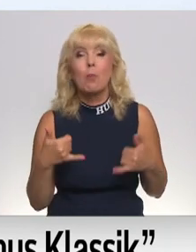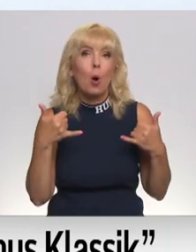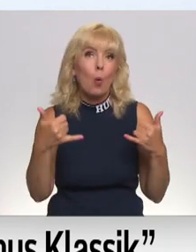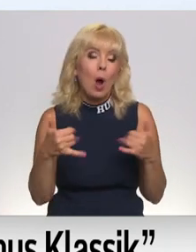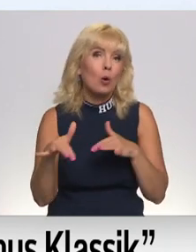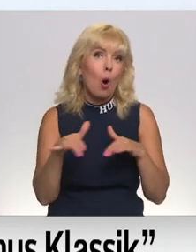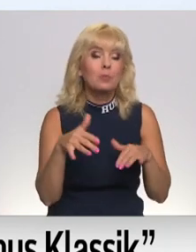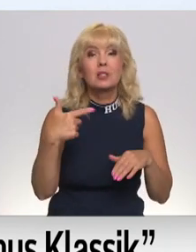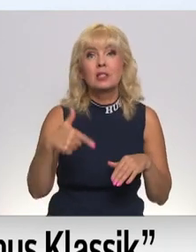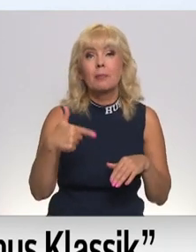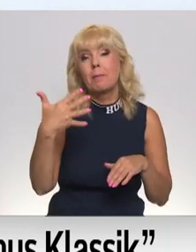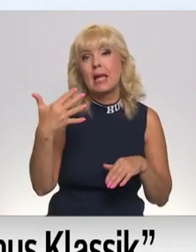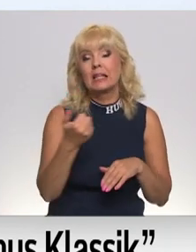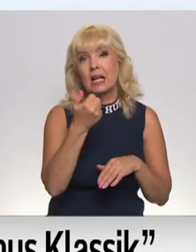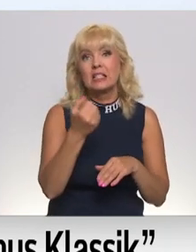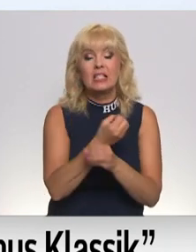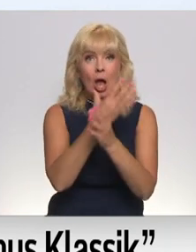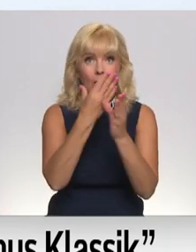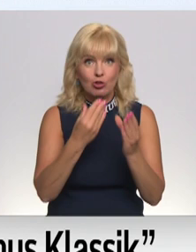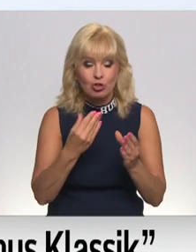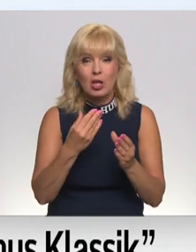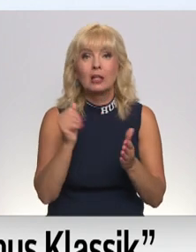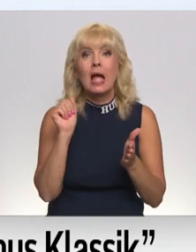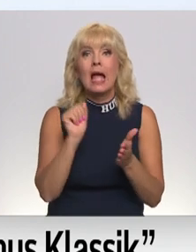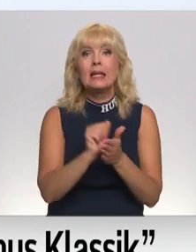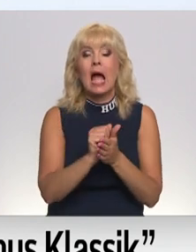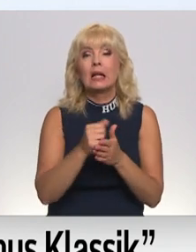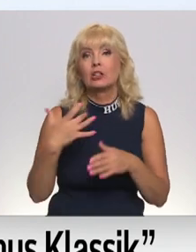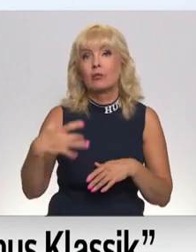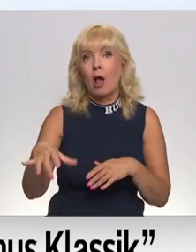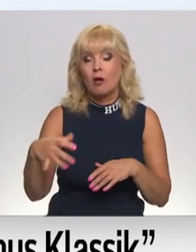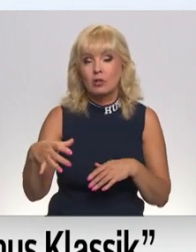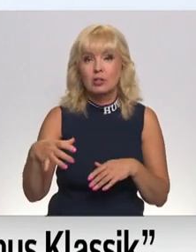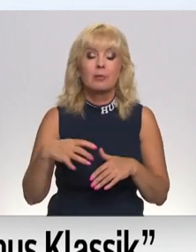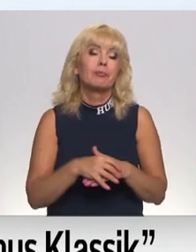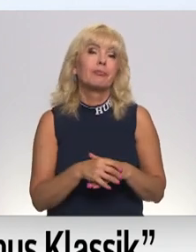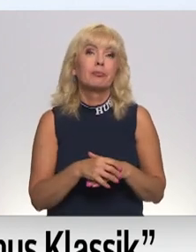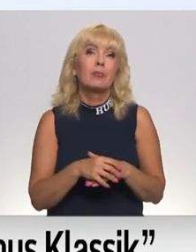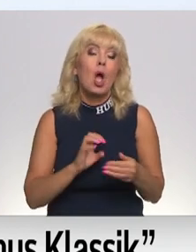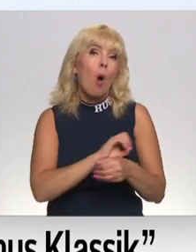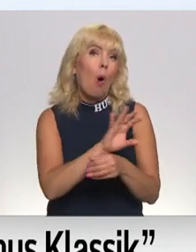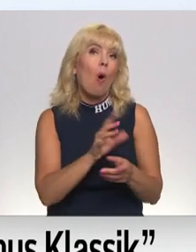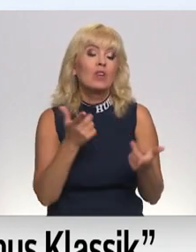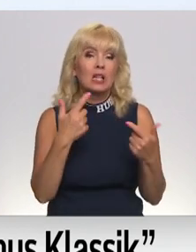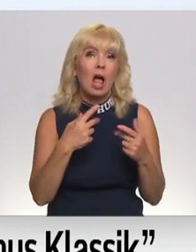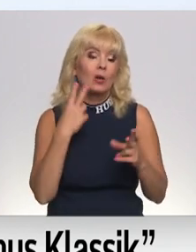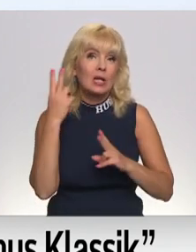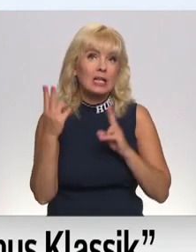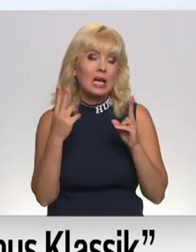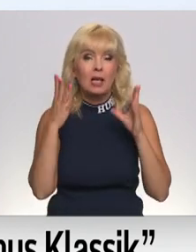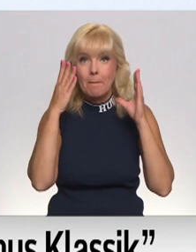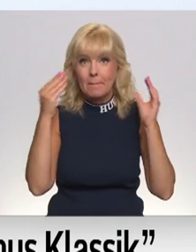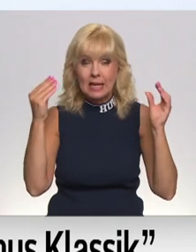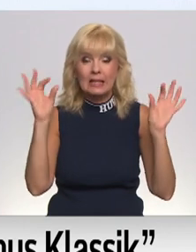komponista 75. Dzimšanas dienai laidus klajā mūzikas ierakstu izdevniecība Bier Classic. Covid laikā to ieskaņojas Minhenes